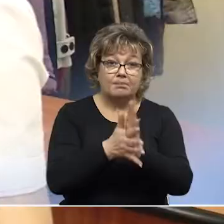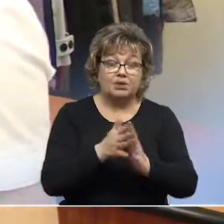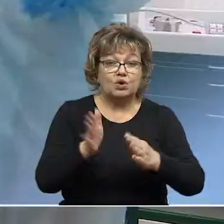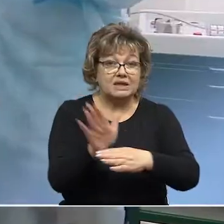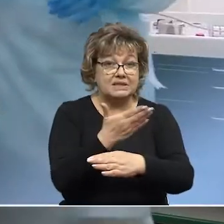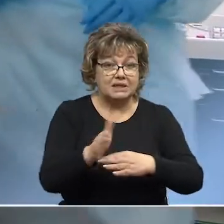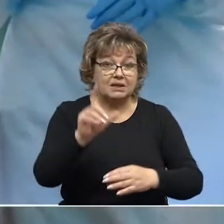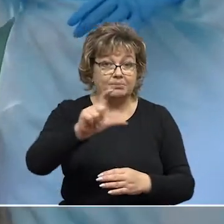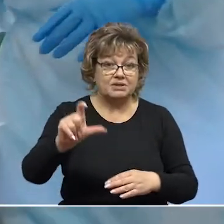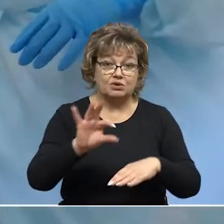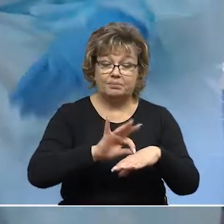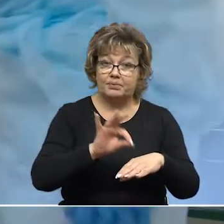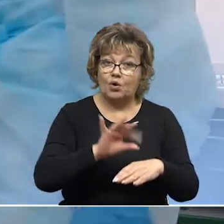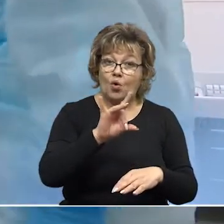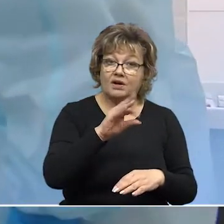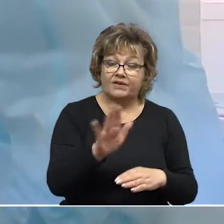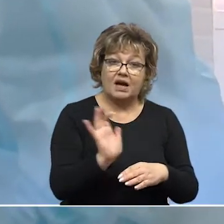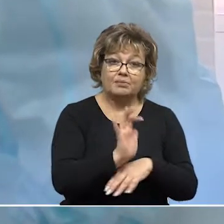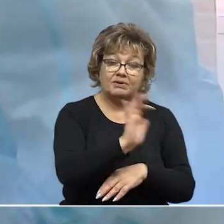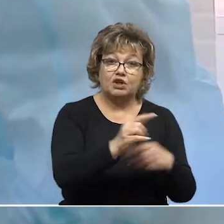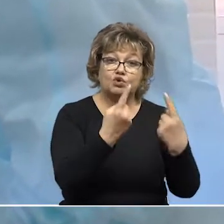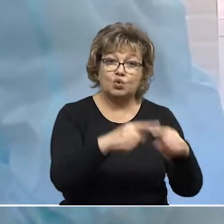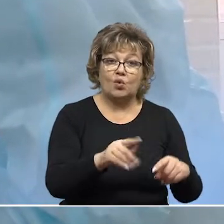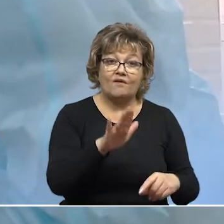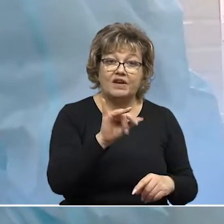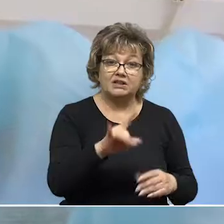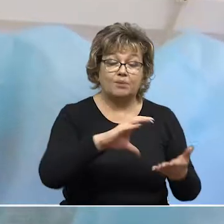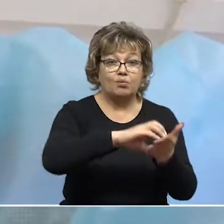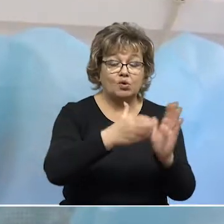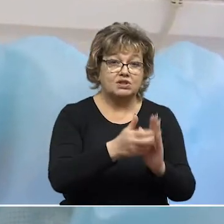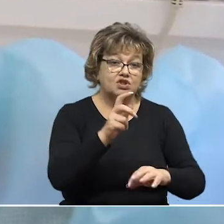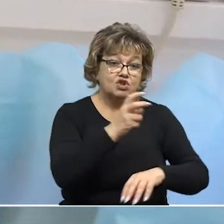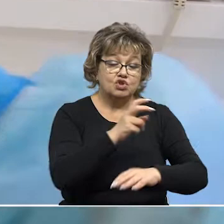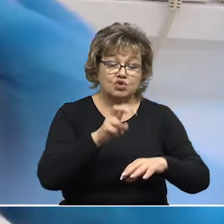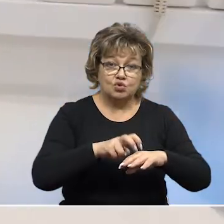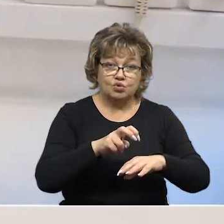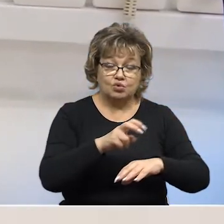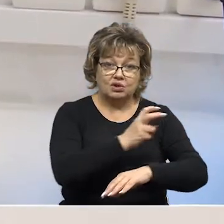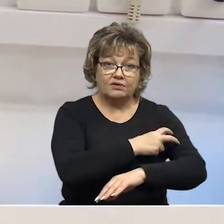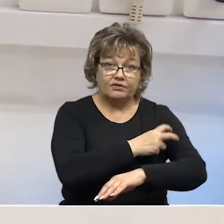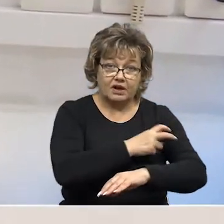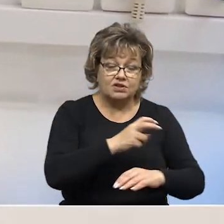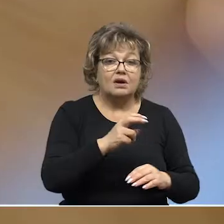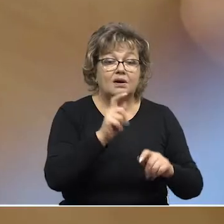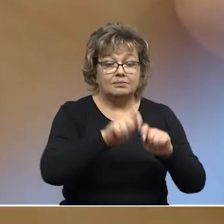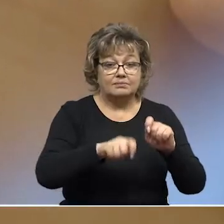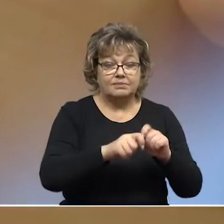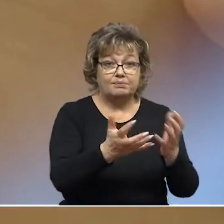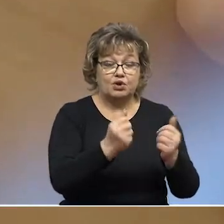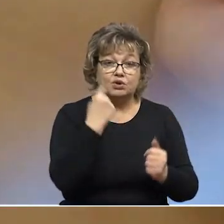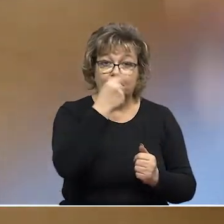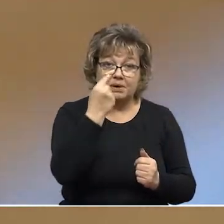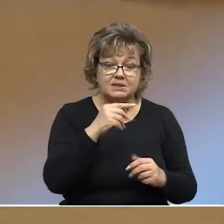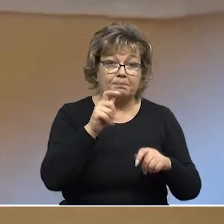потоки разделены. Пациентов с симптомами ОРВИ отправляют в специальный фильтр-бокс, где дежурный врач проводит осмотр и в случае необходимости